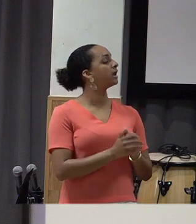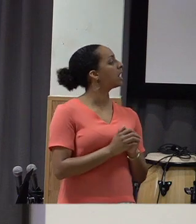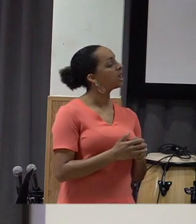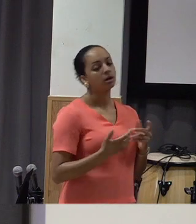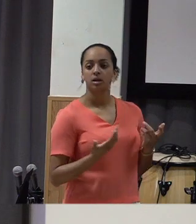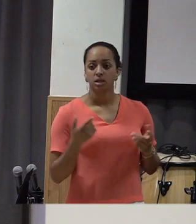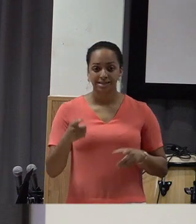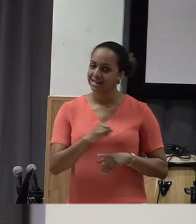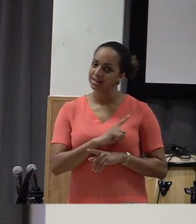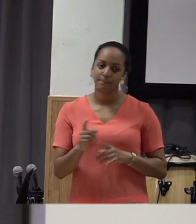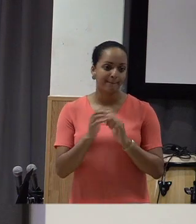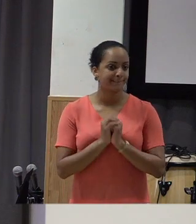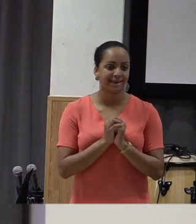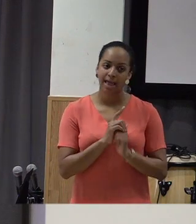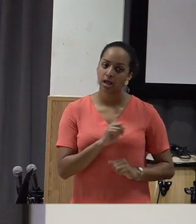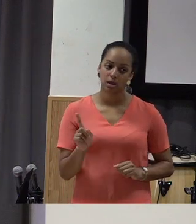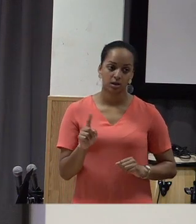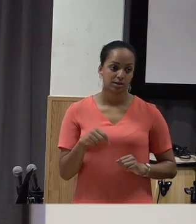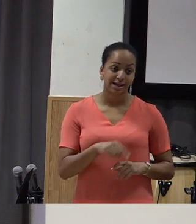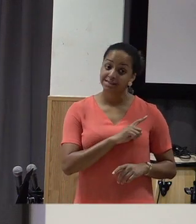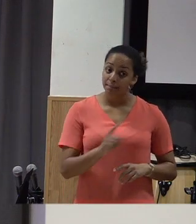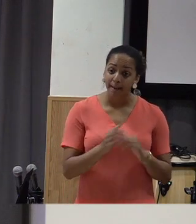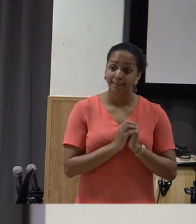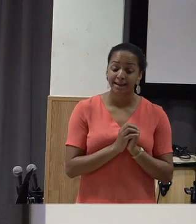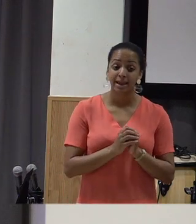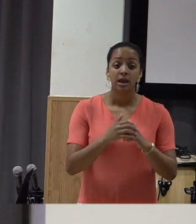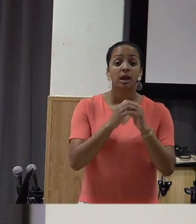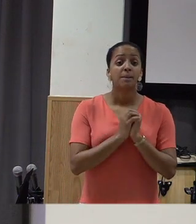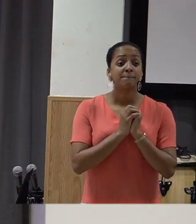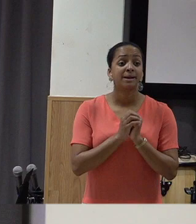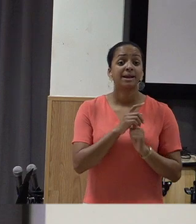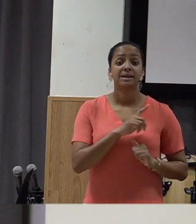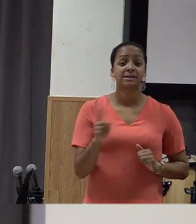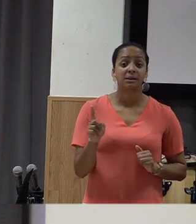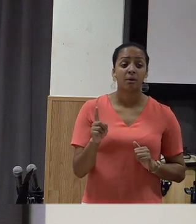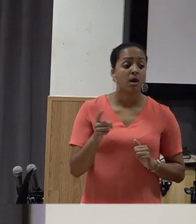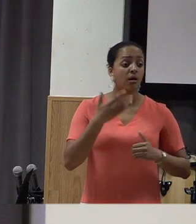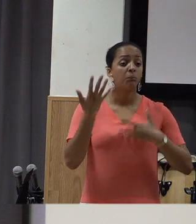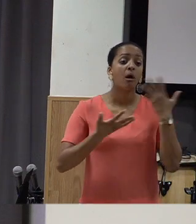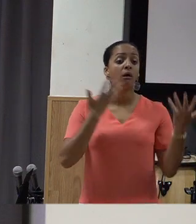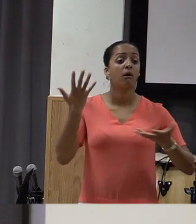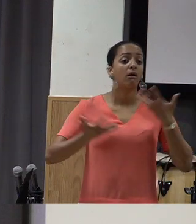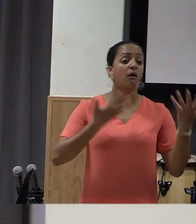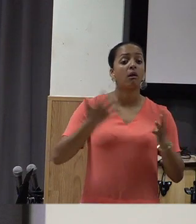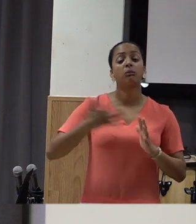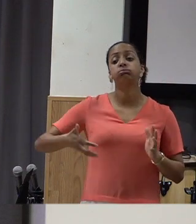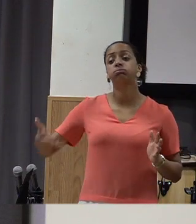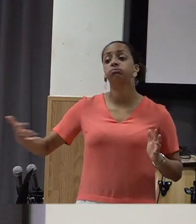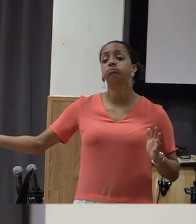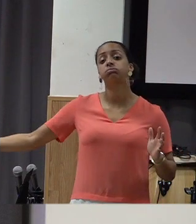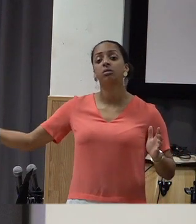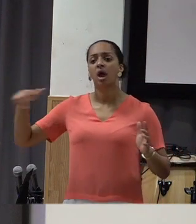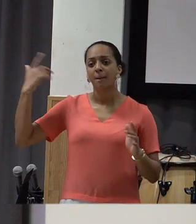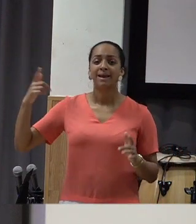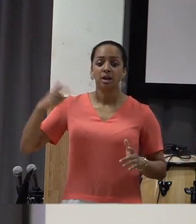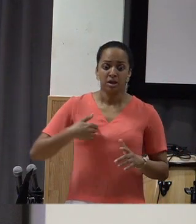prières. D'ailleurs, Jésus dira que celui qui prie ne doit pas multiplier de vaines paroles, croyant que Dieu l'exaucera à force